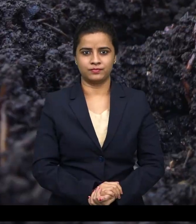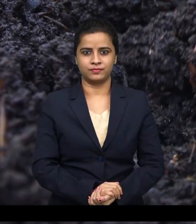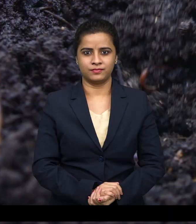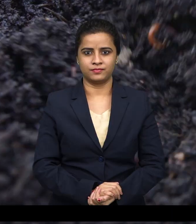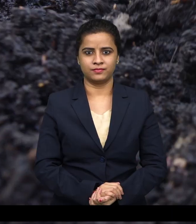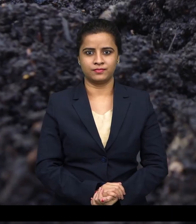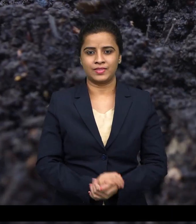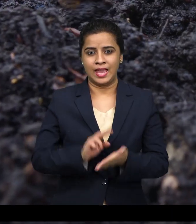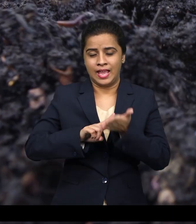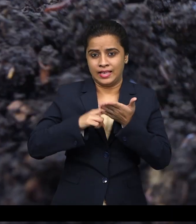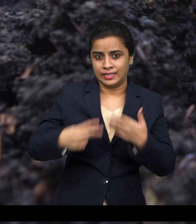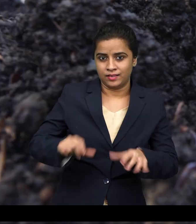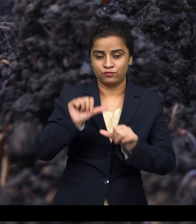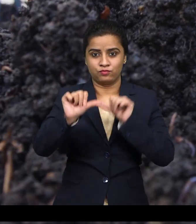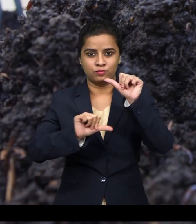खाद,